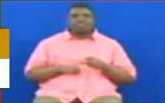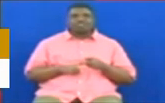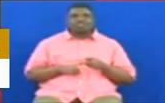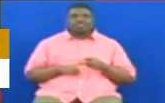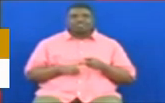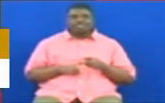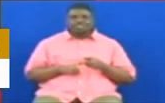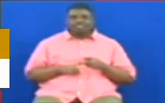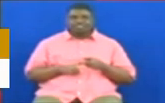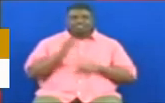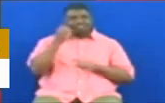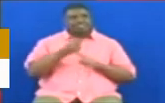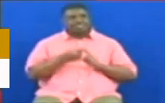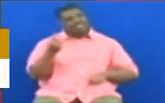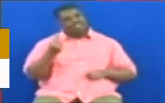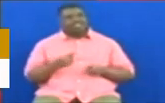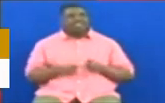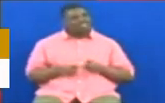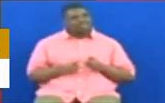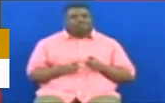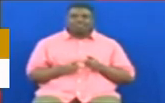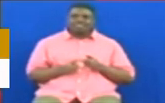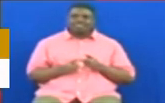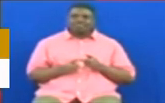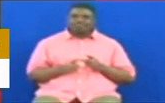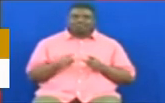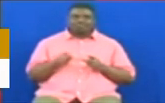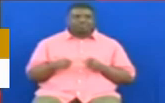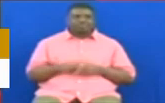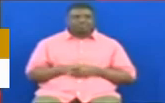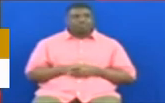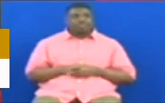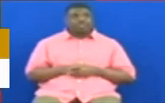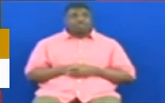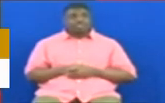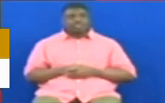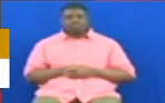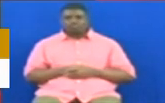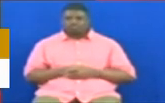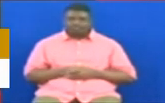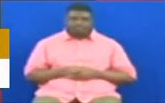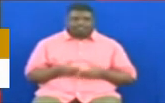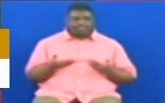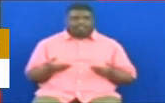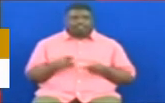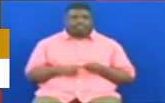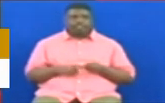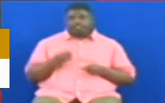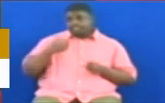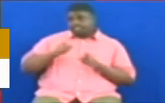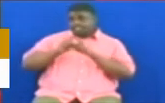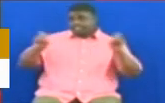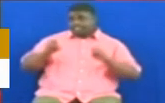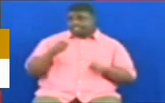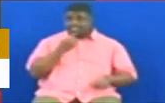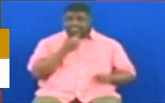hakika 100% serikali haiwezi kunikatalia kwenye hili, nalo ni kuongeza tu neno B ili sentensi